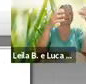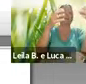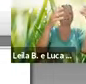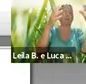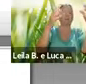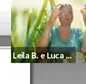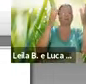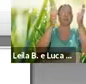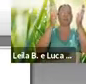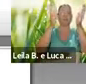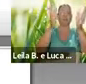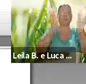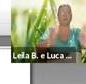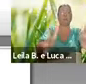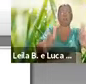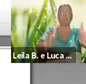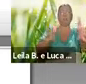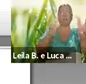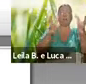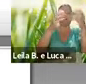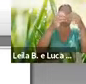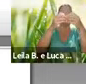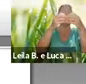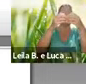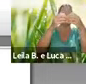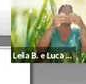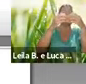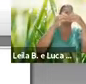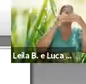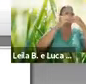che riesce a 100%